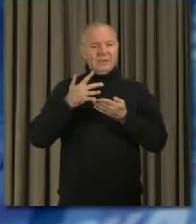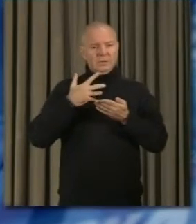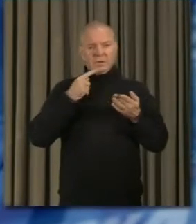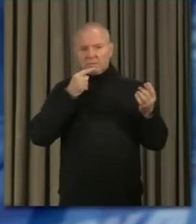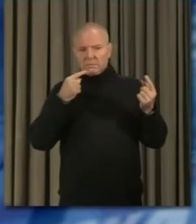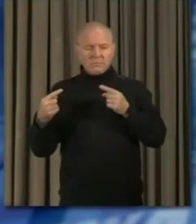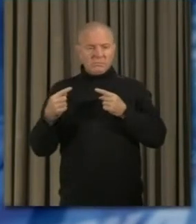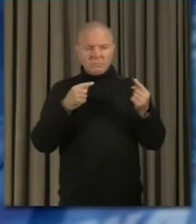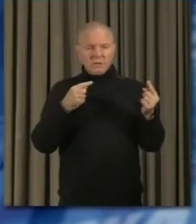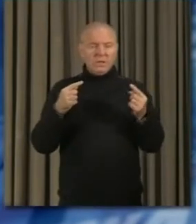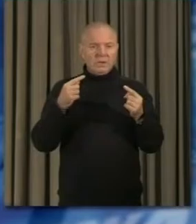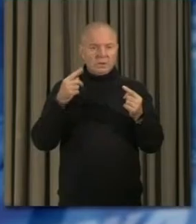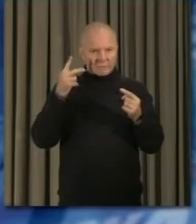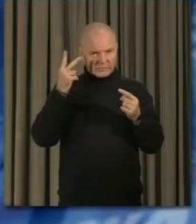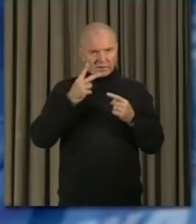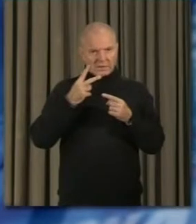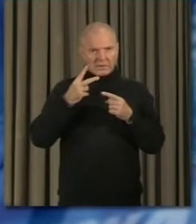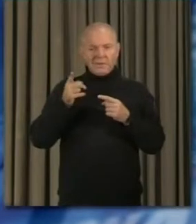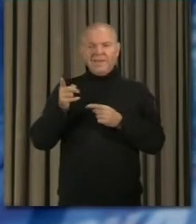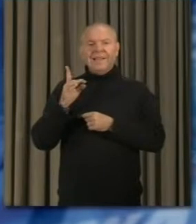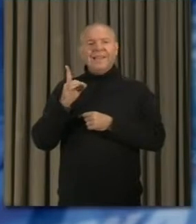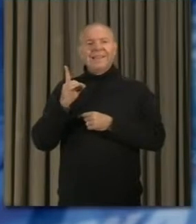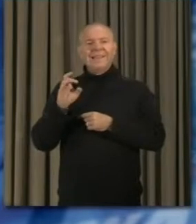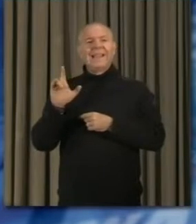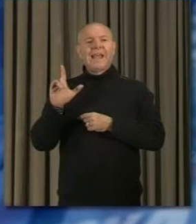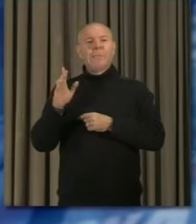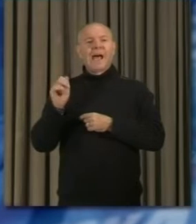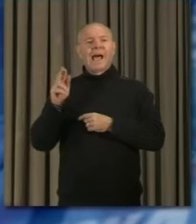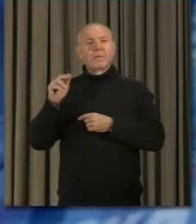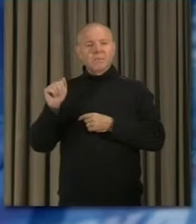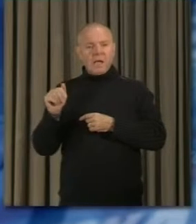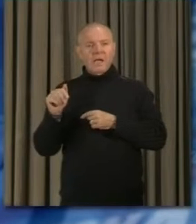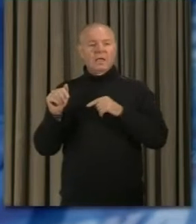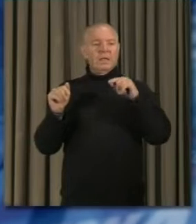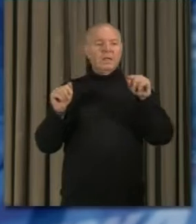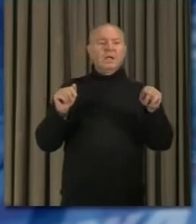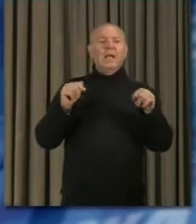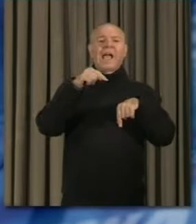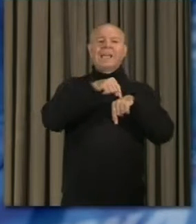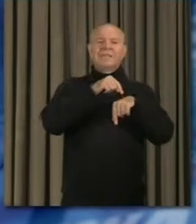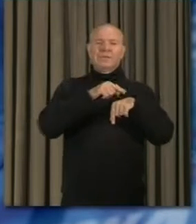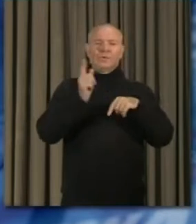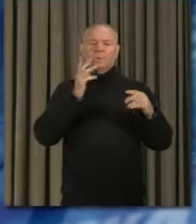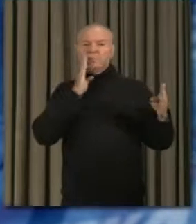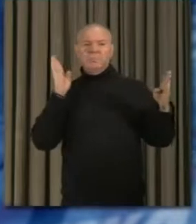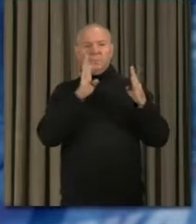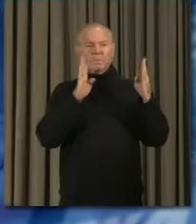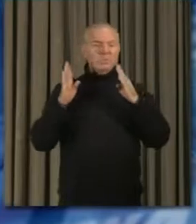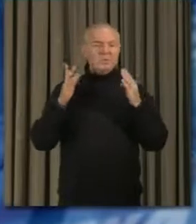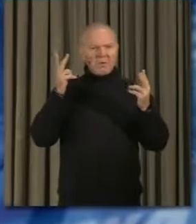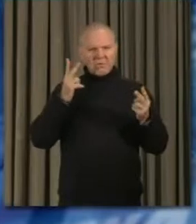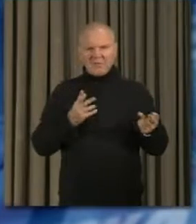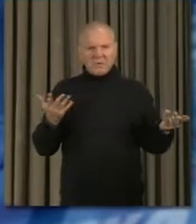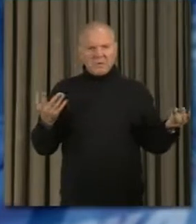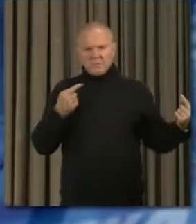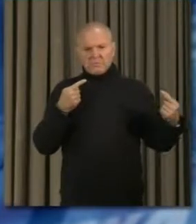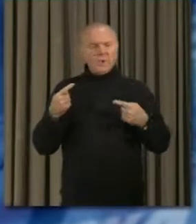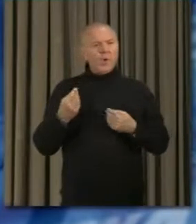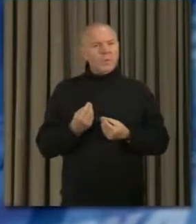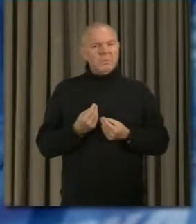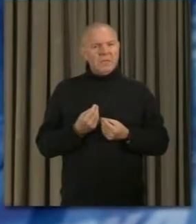per la verità non unico, tra il consigliere del Barba e due esponenti del governo cittadino. Queste esternazioni così forti